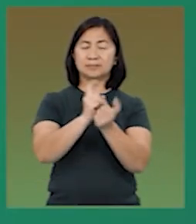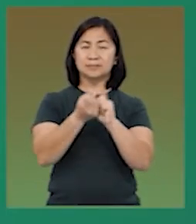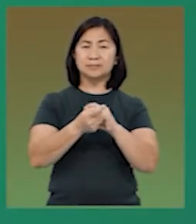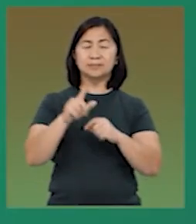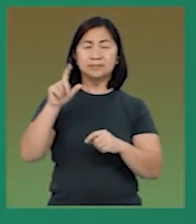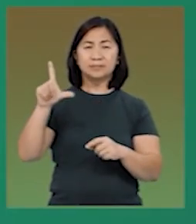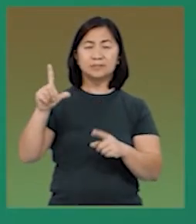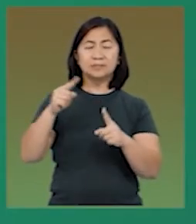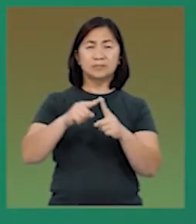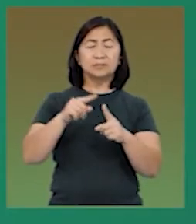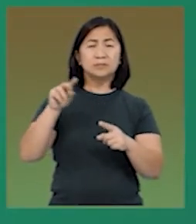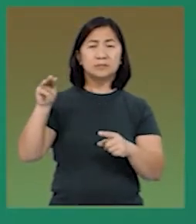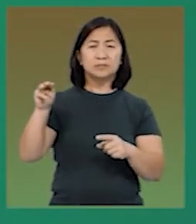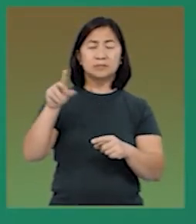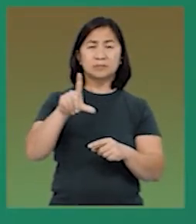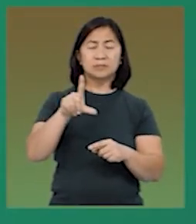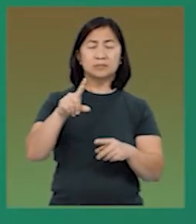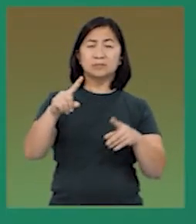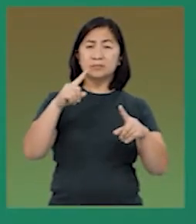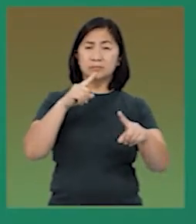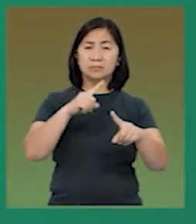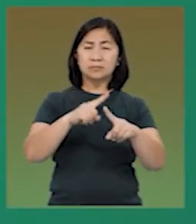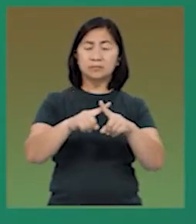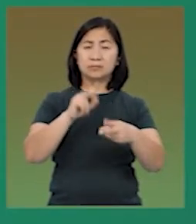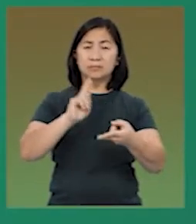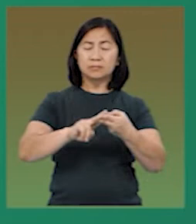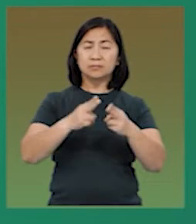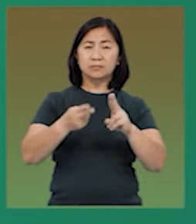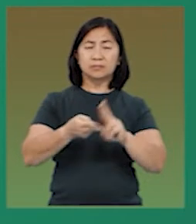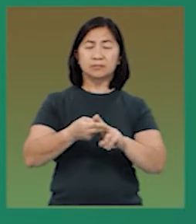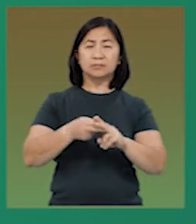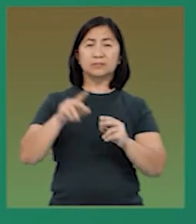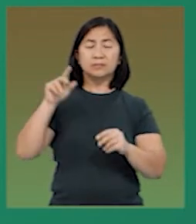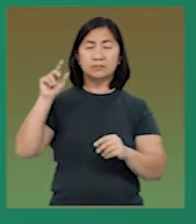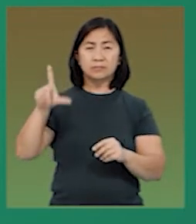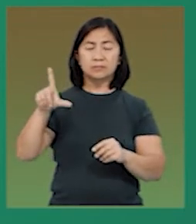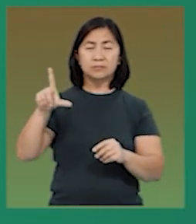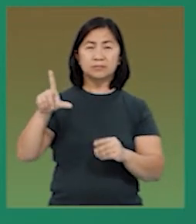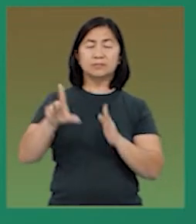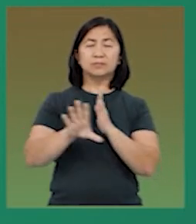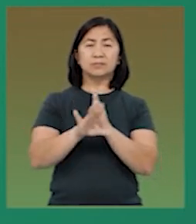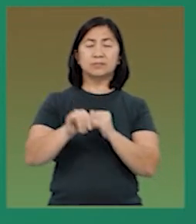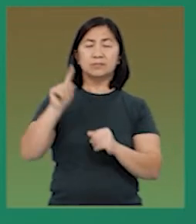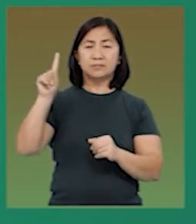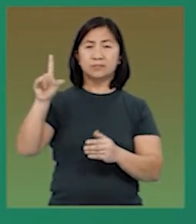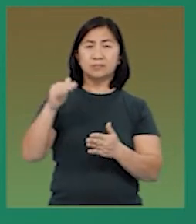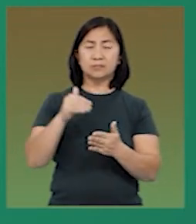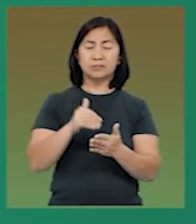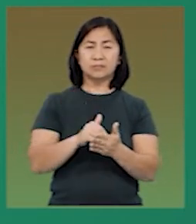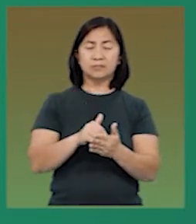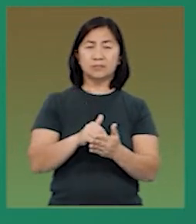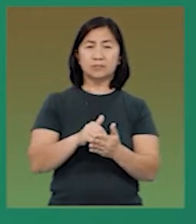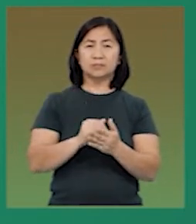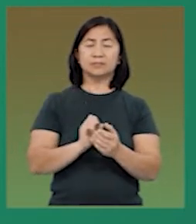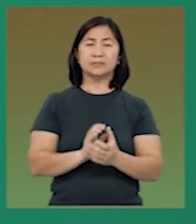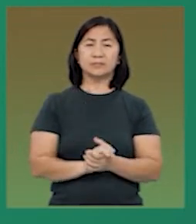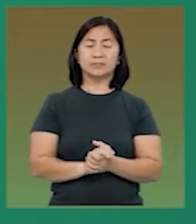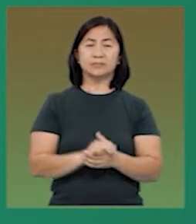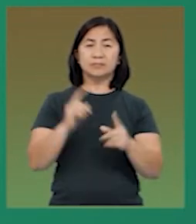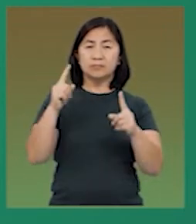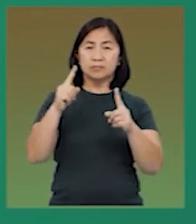To convert liter to milliliter, multiply the number of liters by